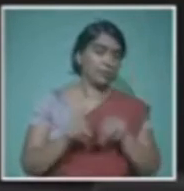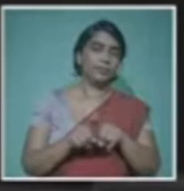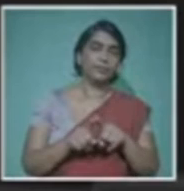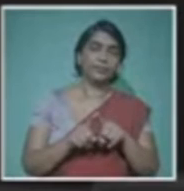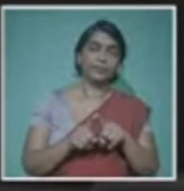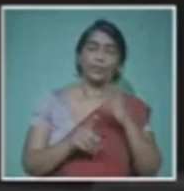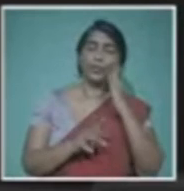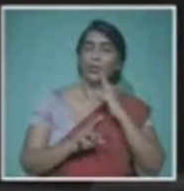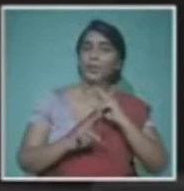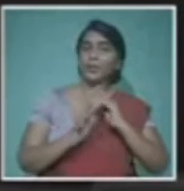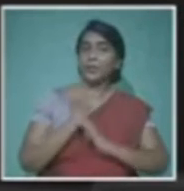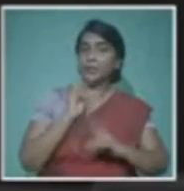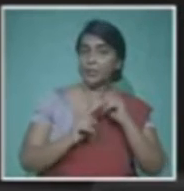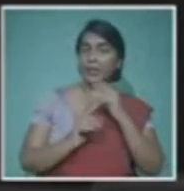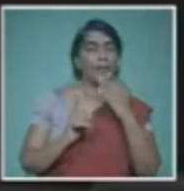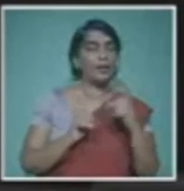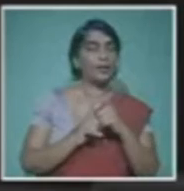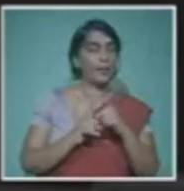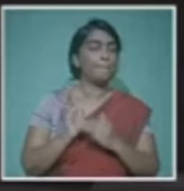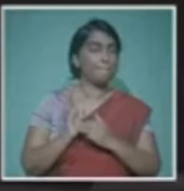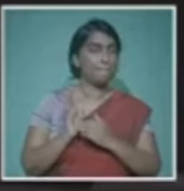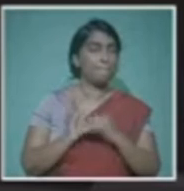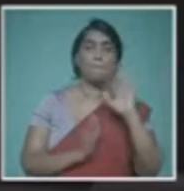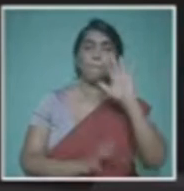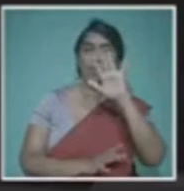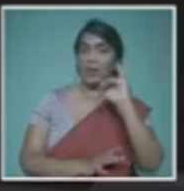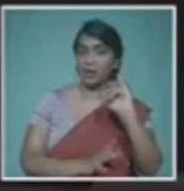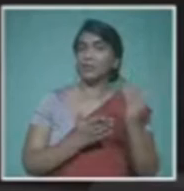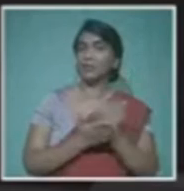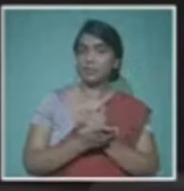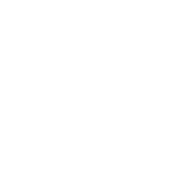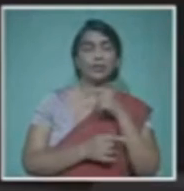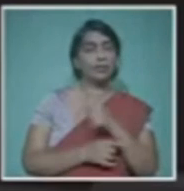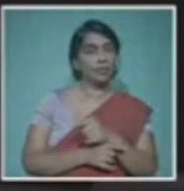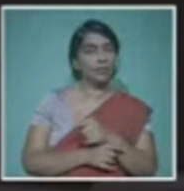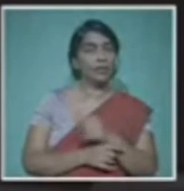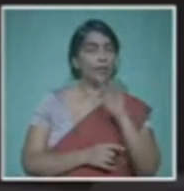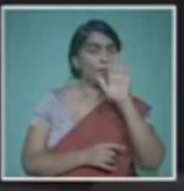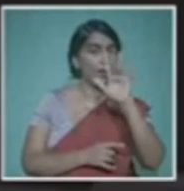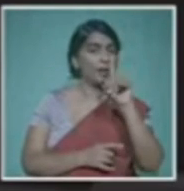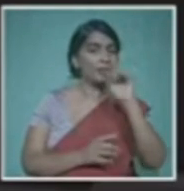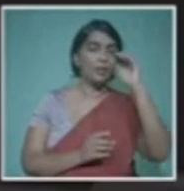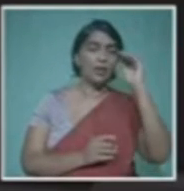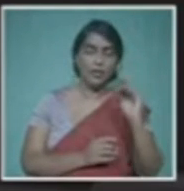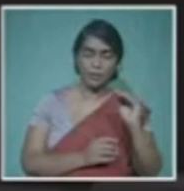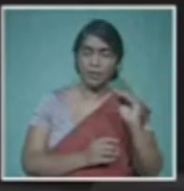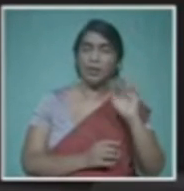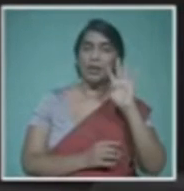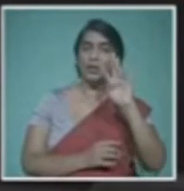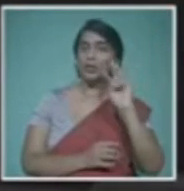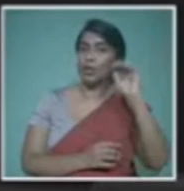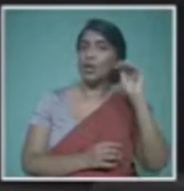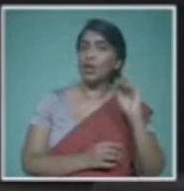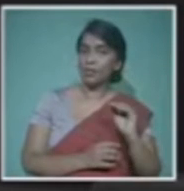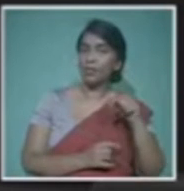අපිට විදේශ අමාත්‍යංශය වෙනුවෙන් ඇමරිකානු ඩොලර් මිලියන 56ක් වෙන් කරලා තිබෙනවා මේක 51කට අඩු වුණා ඒ වගේම 43කට